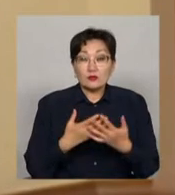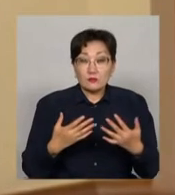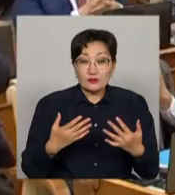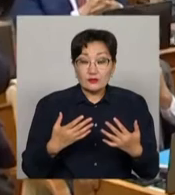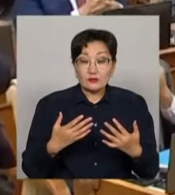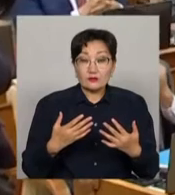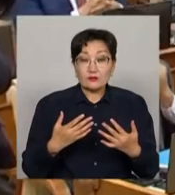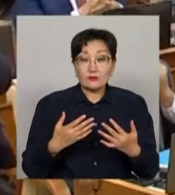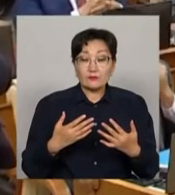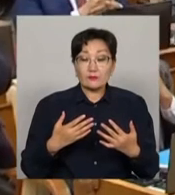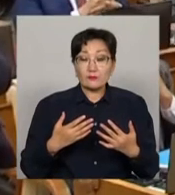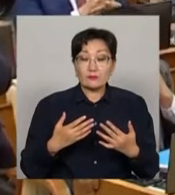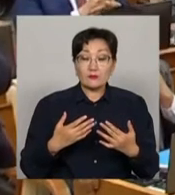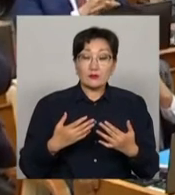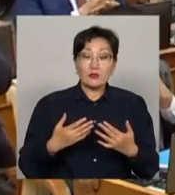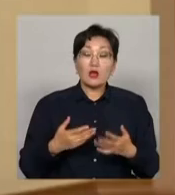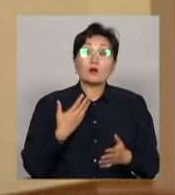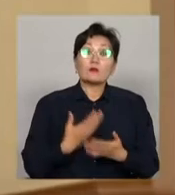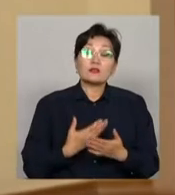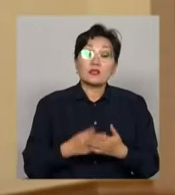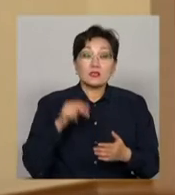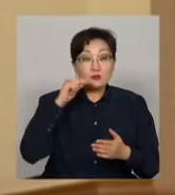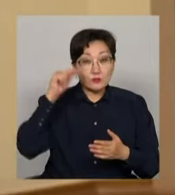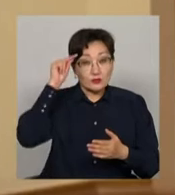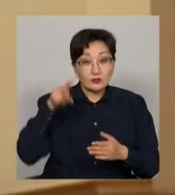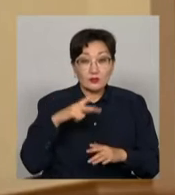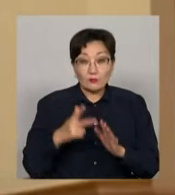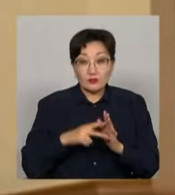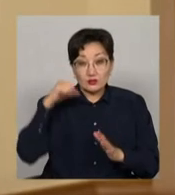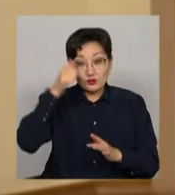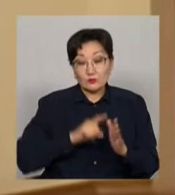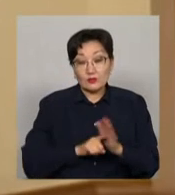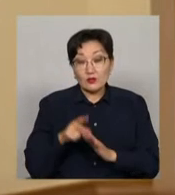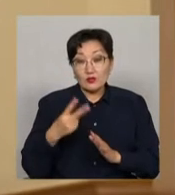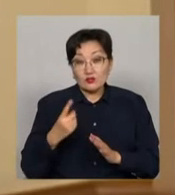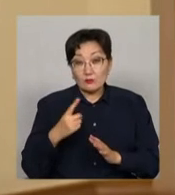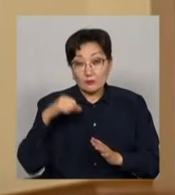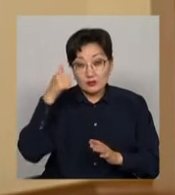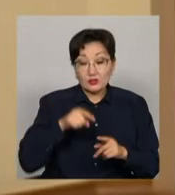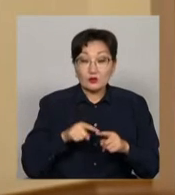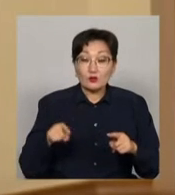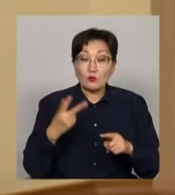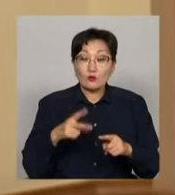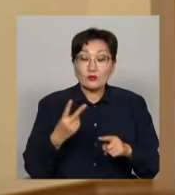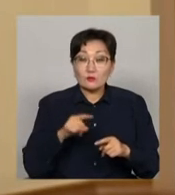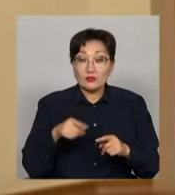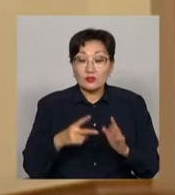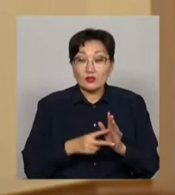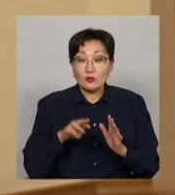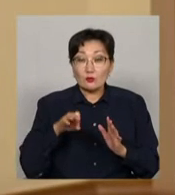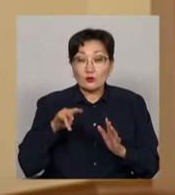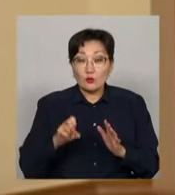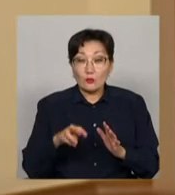және басқалары. Мысалы, Қытайға 2018 жылдың бастап 21 жылға дейін 32,7 мың тонна